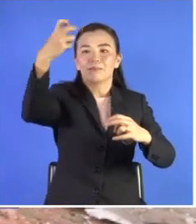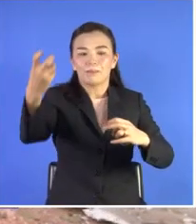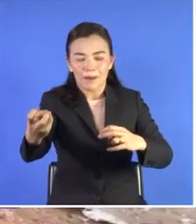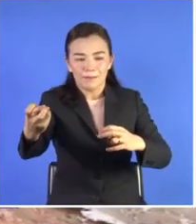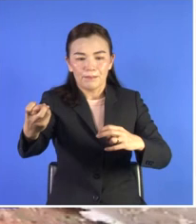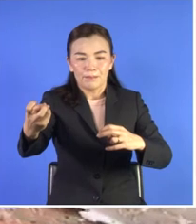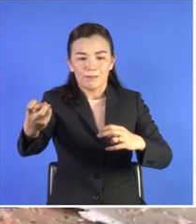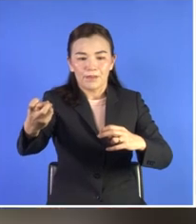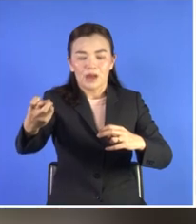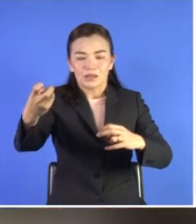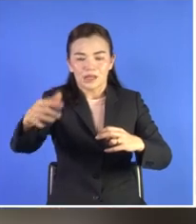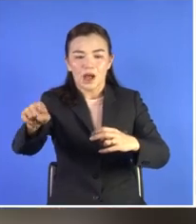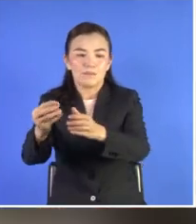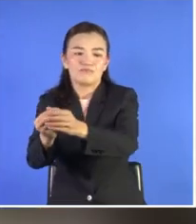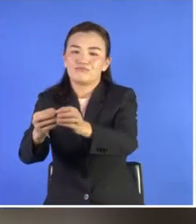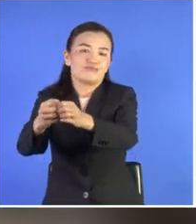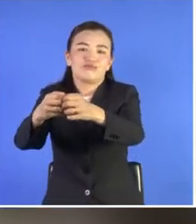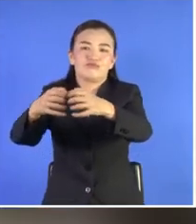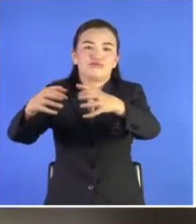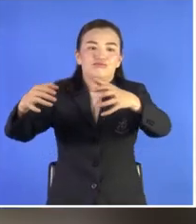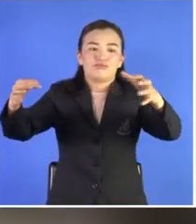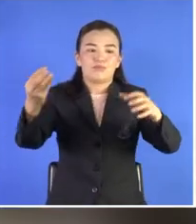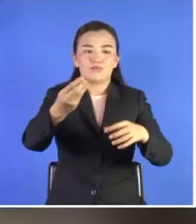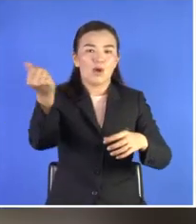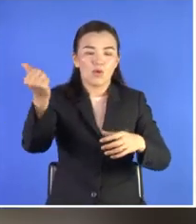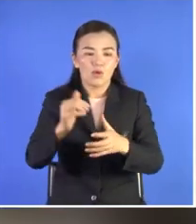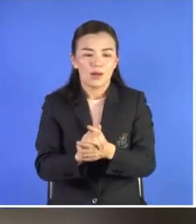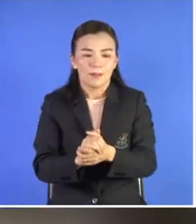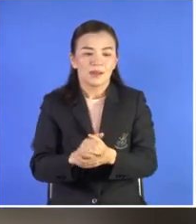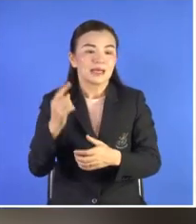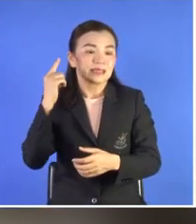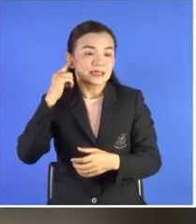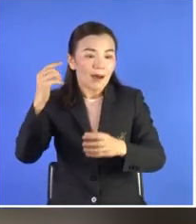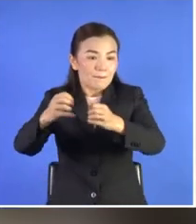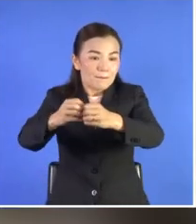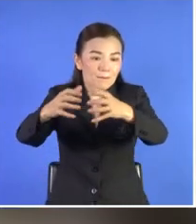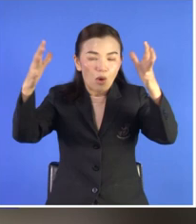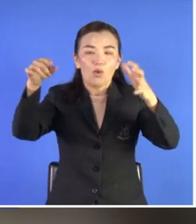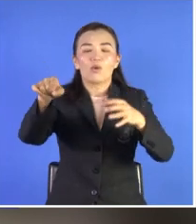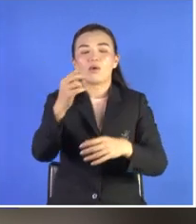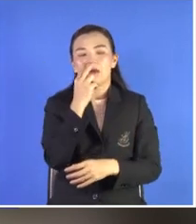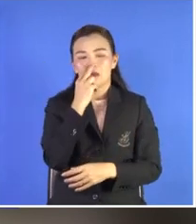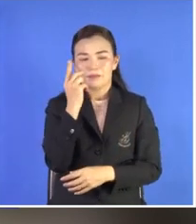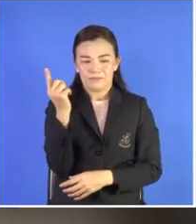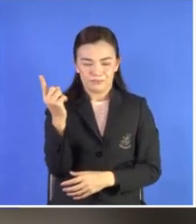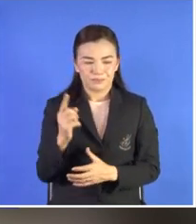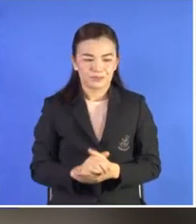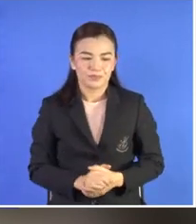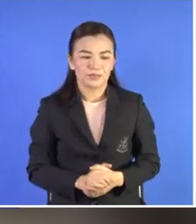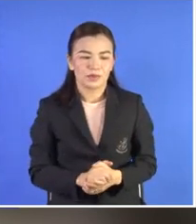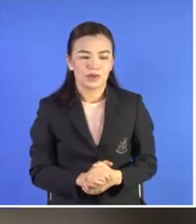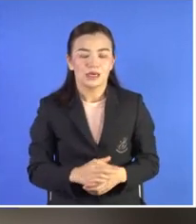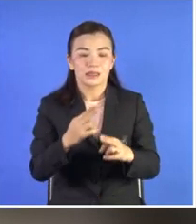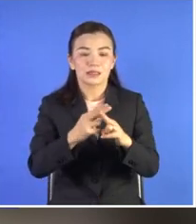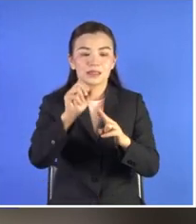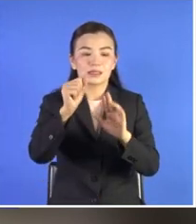ไฟและก็พลุตรงนั้นลุกลามมาอย่างรวดเร็วและก็มีเสียงระเบิดตามมาและก็มีภาพตามมาอย่างที่เห็นนี่นะครับขณะที่นายสาธิตคำหน่